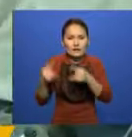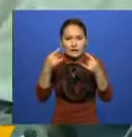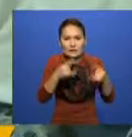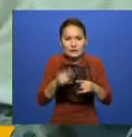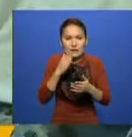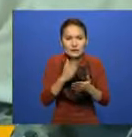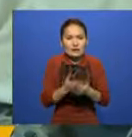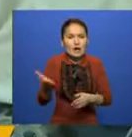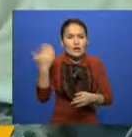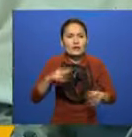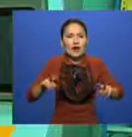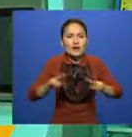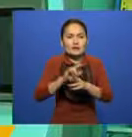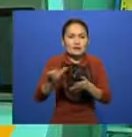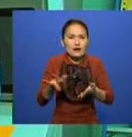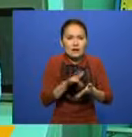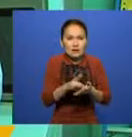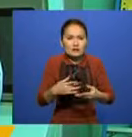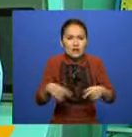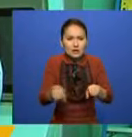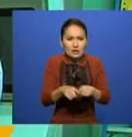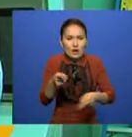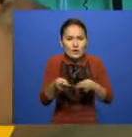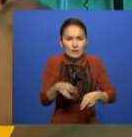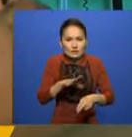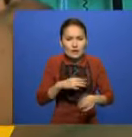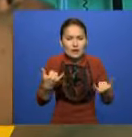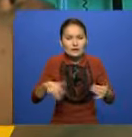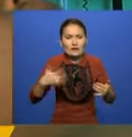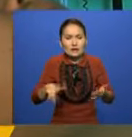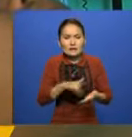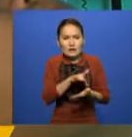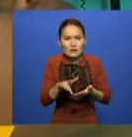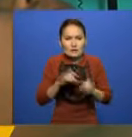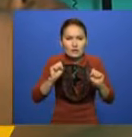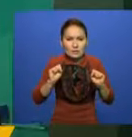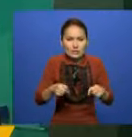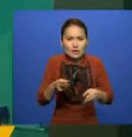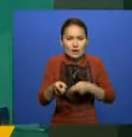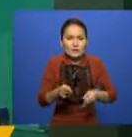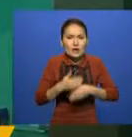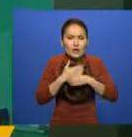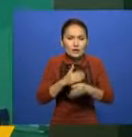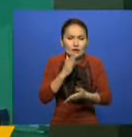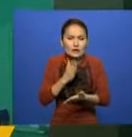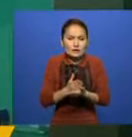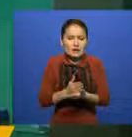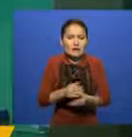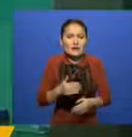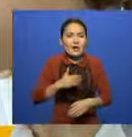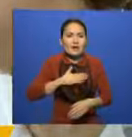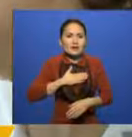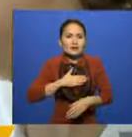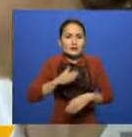Алматы қалаларында ғана жасалатын. Енді тараздық дәрігерлер де бұған қол жеткізді. Сондай ақ біздің мамандар қазір білімдерін жетілдіру үшін Америка